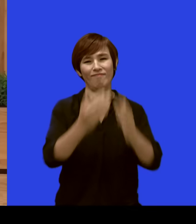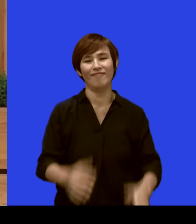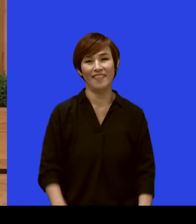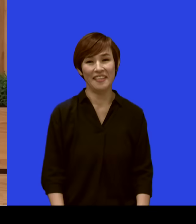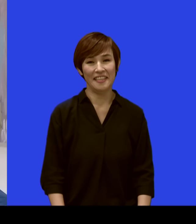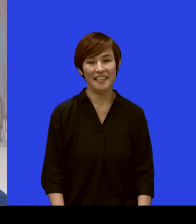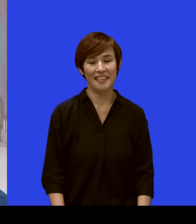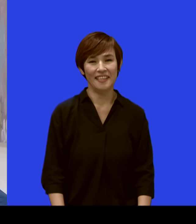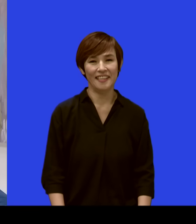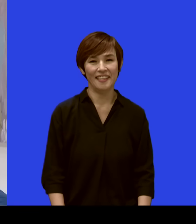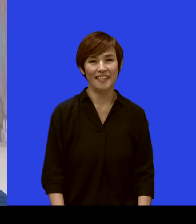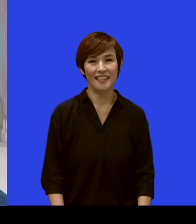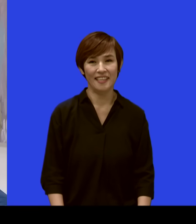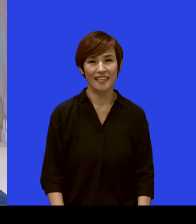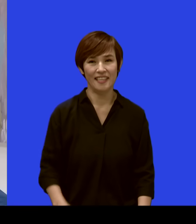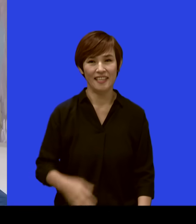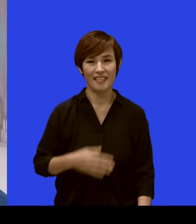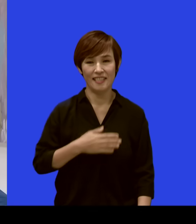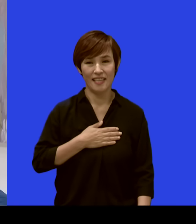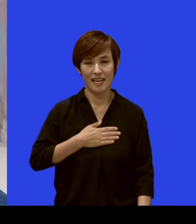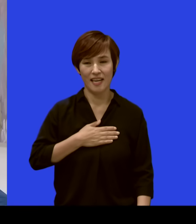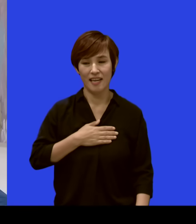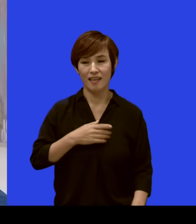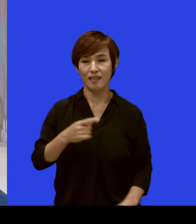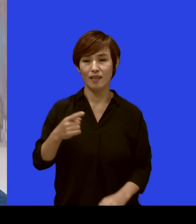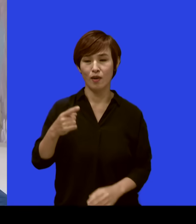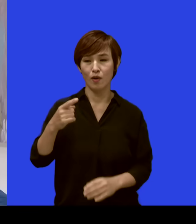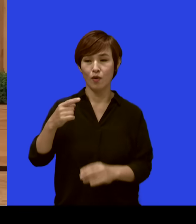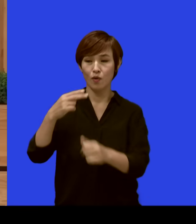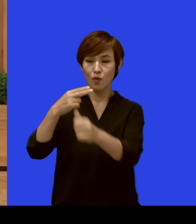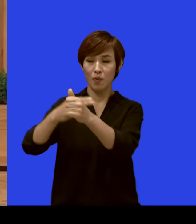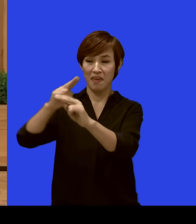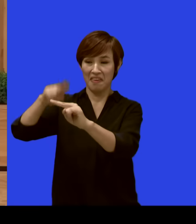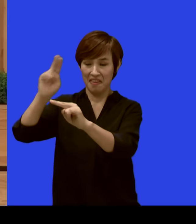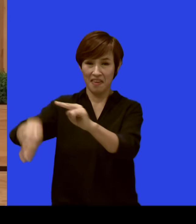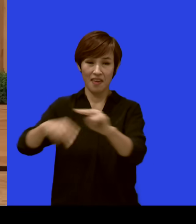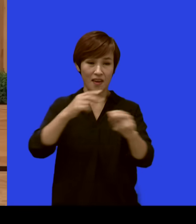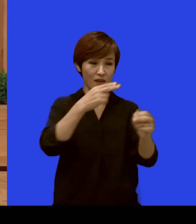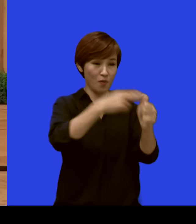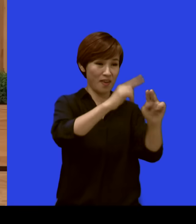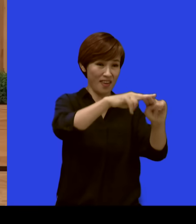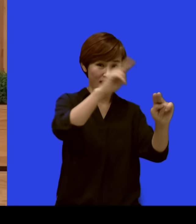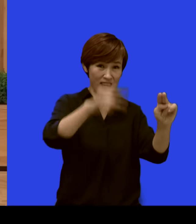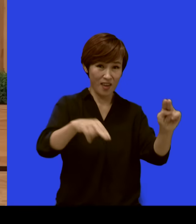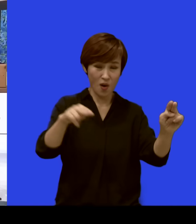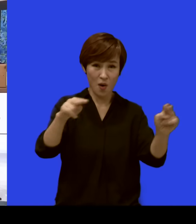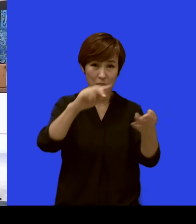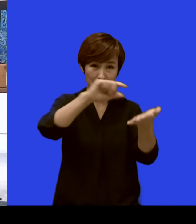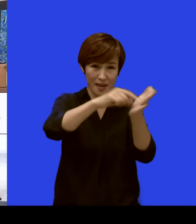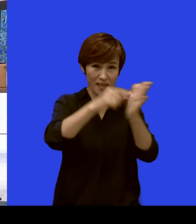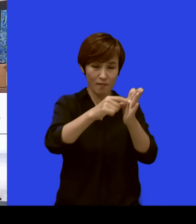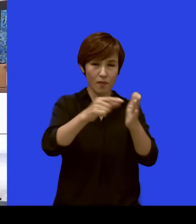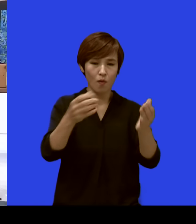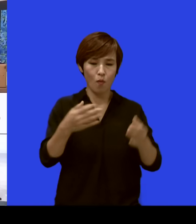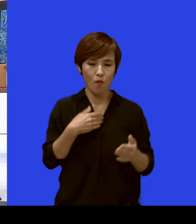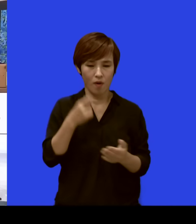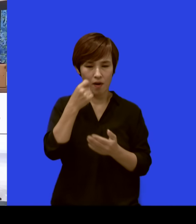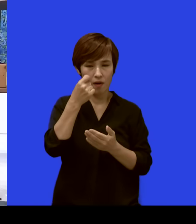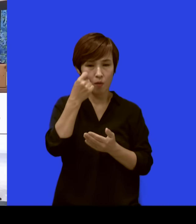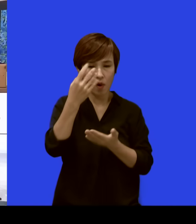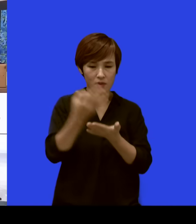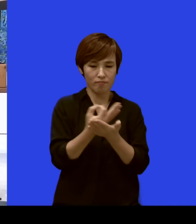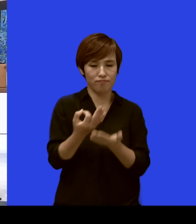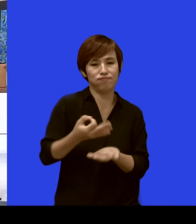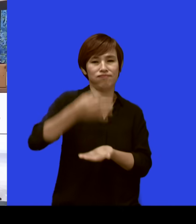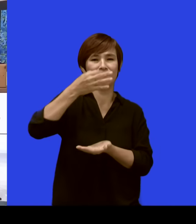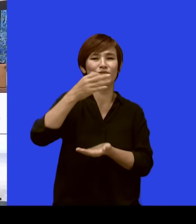제가 내려놨던 월급만큼 사례비를 올려주시더라고요. 교회가. 그래서 또 다시 제가 그 이후에